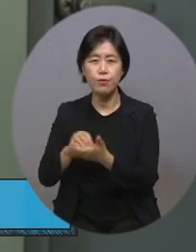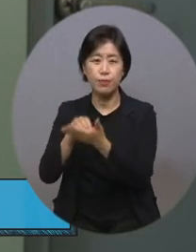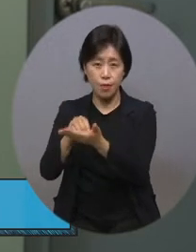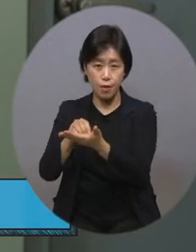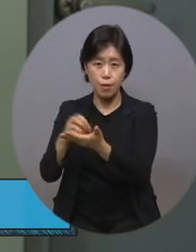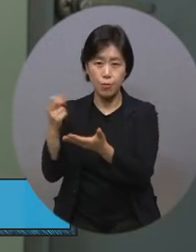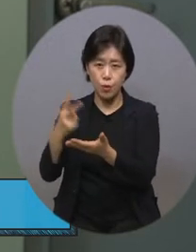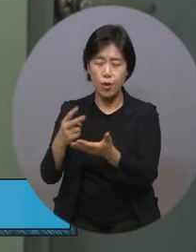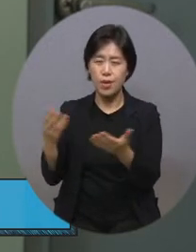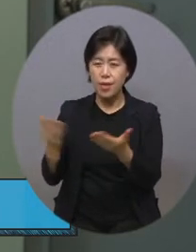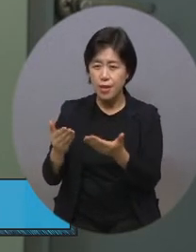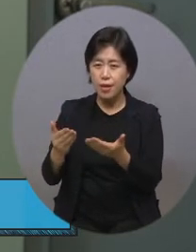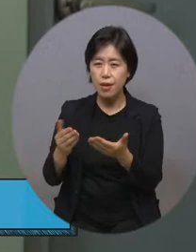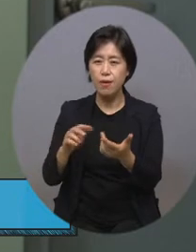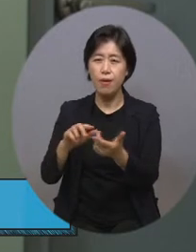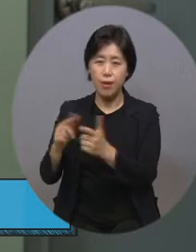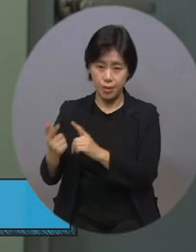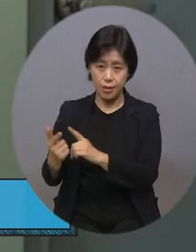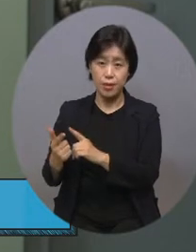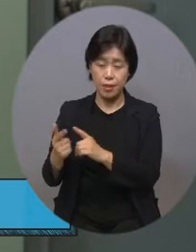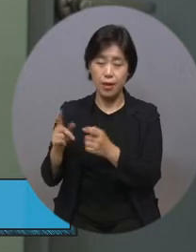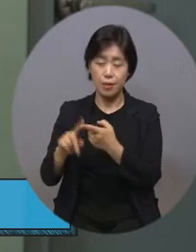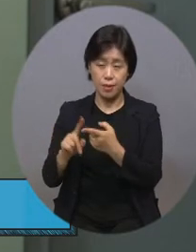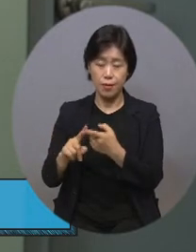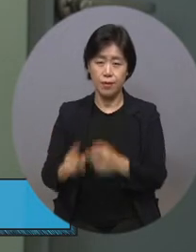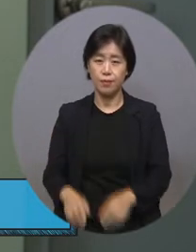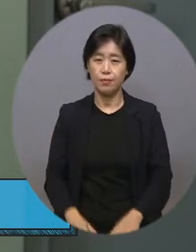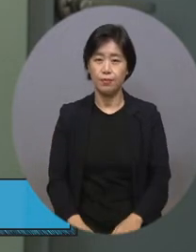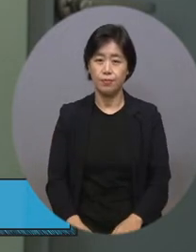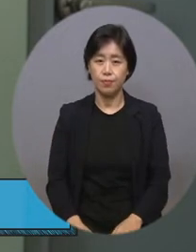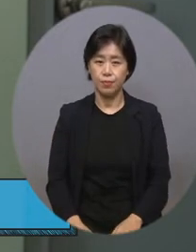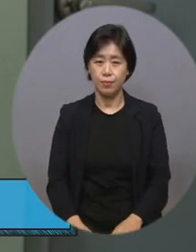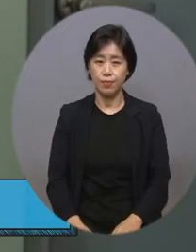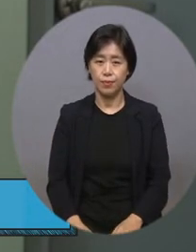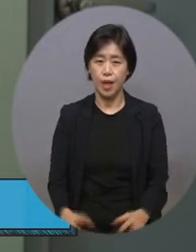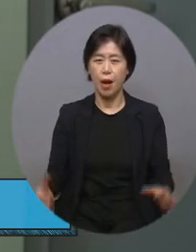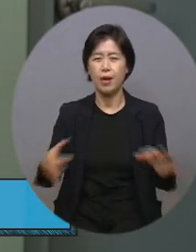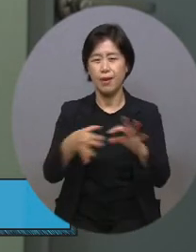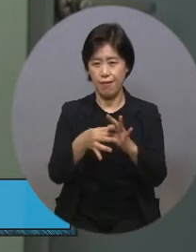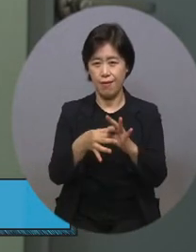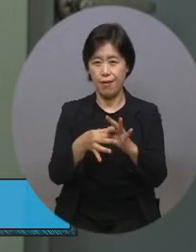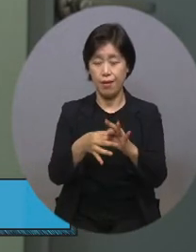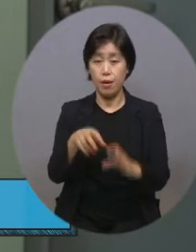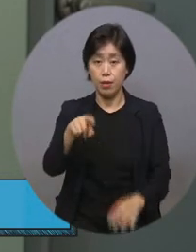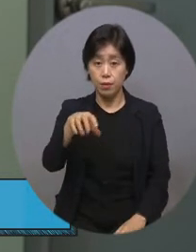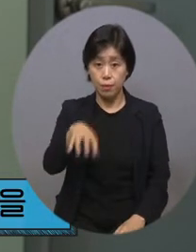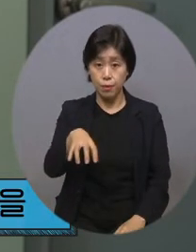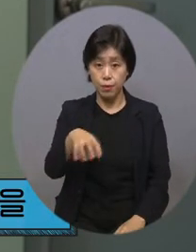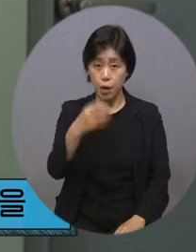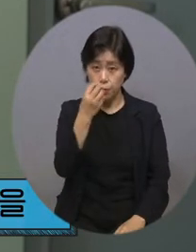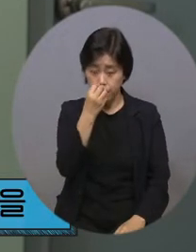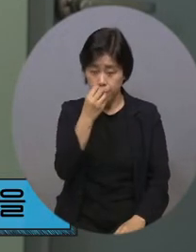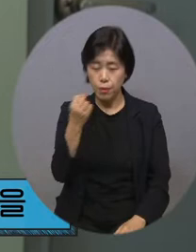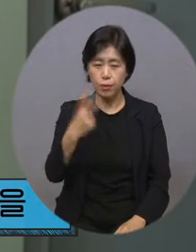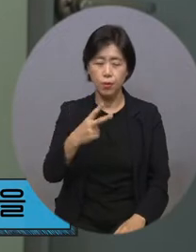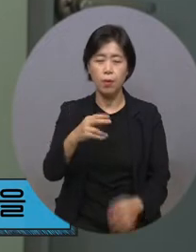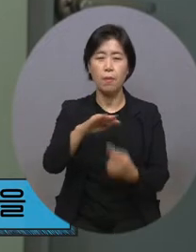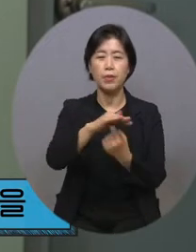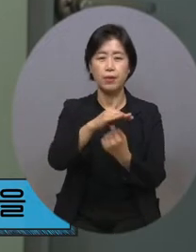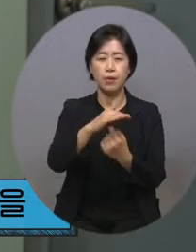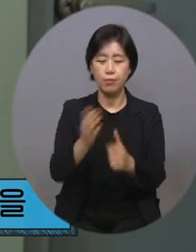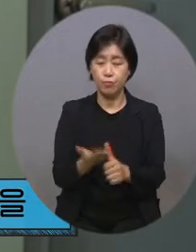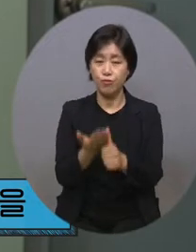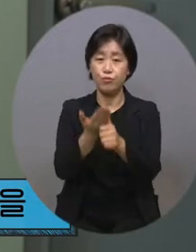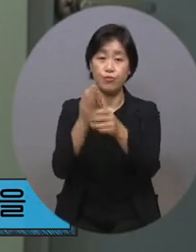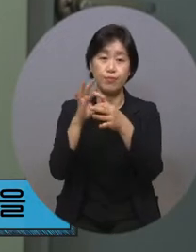또는 직장 이렇게 해서 발달장애인들이 여기서 토마토와 버섯을 재배하면서 행복한 하루하루를